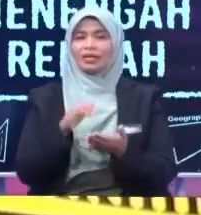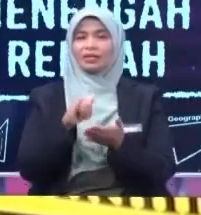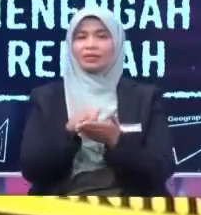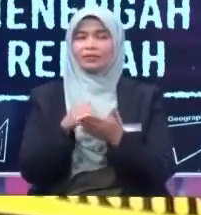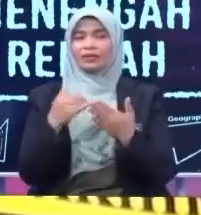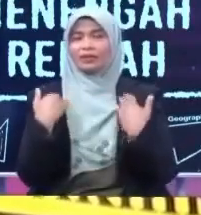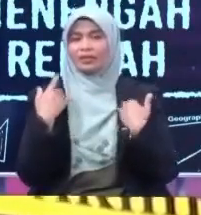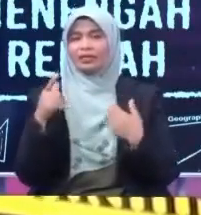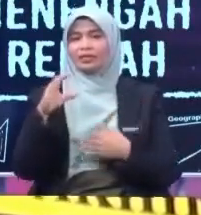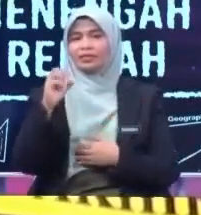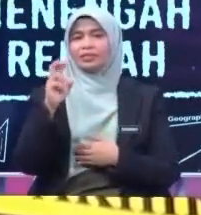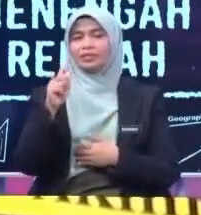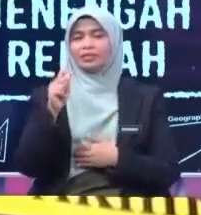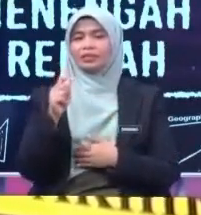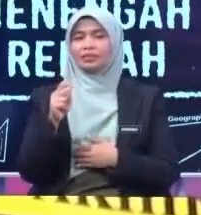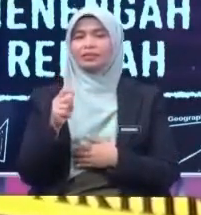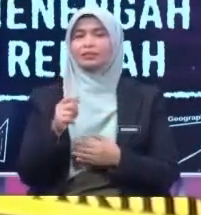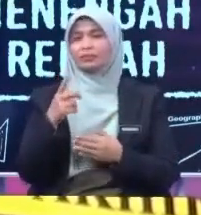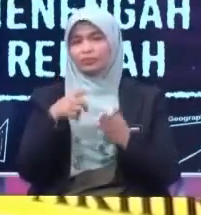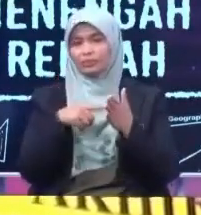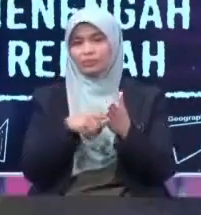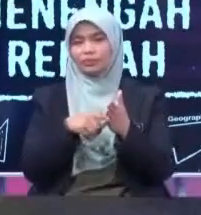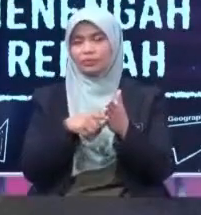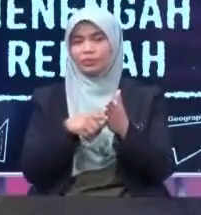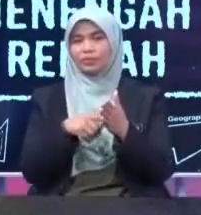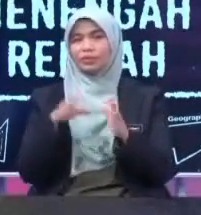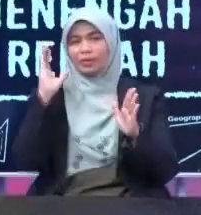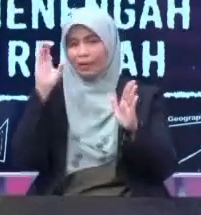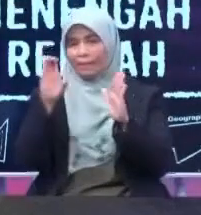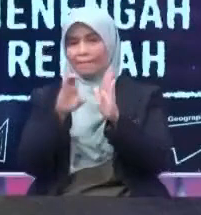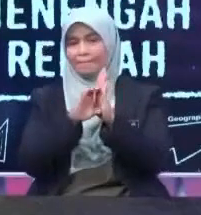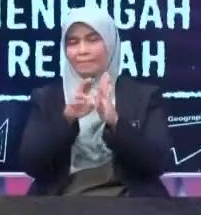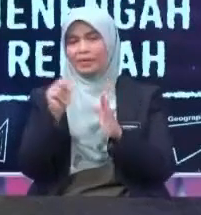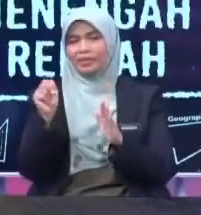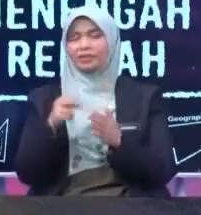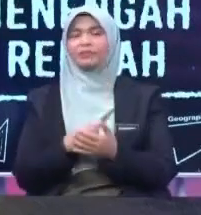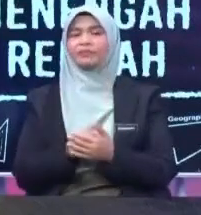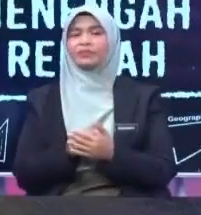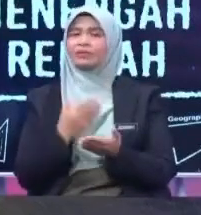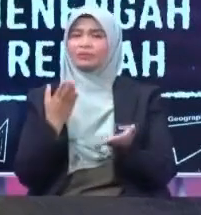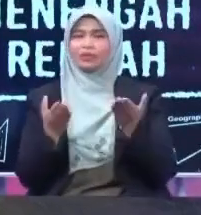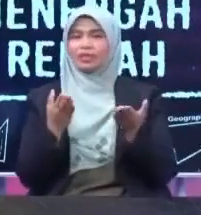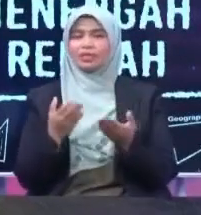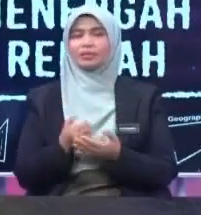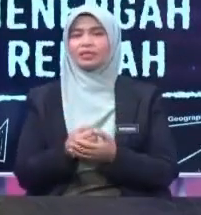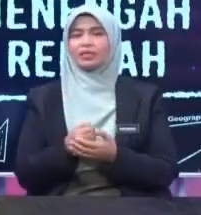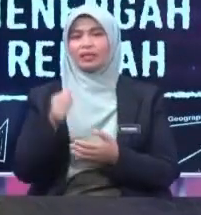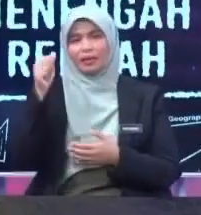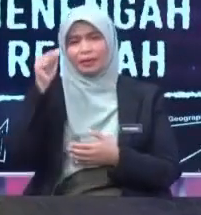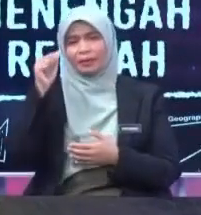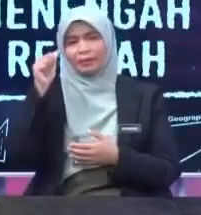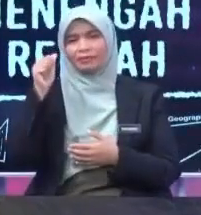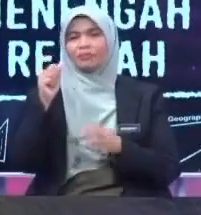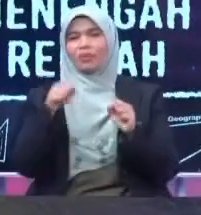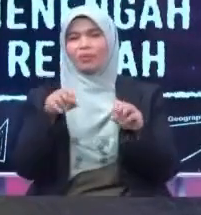carta alir yang Ustazah buatlah, nak menunjukkan gambaran kita di alam akhirat nanti. Dan mungkin Aiman boleh buat simulasi sikit, Aiman.